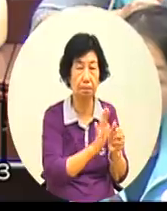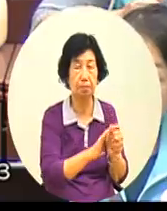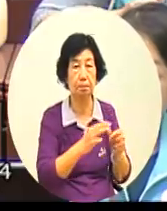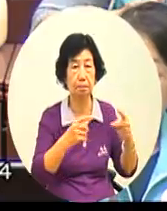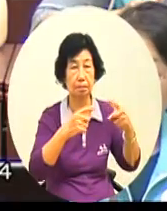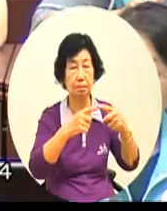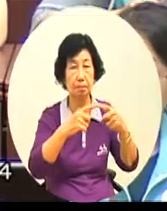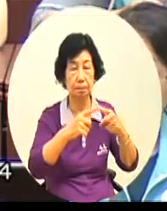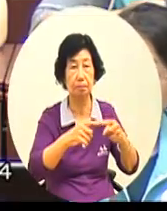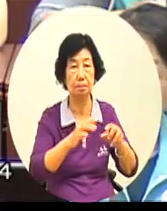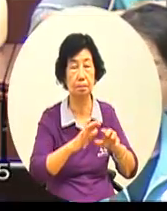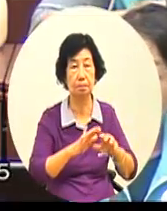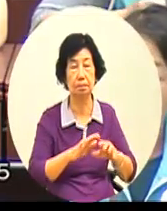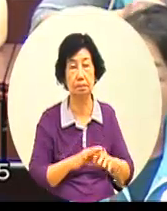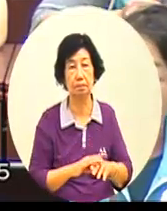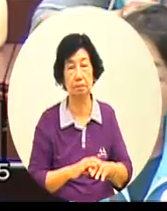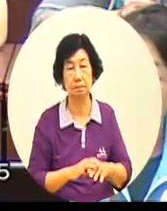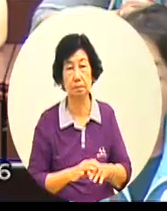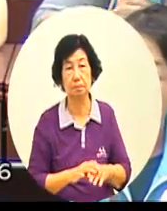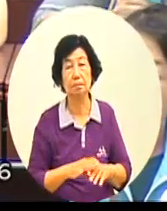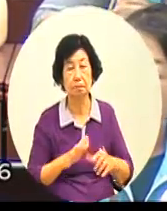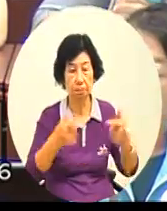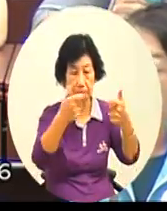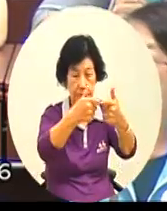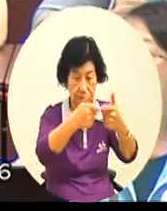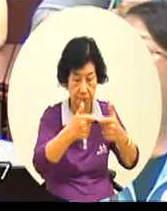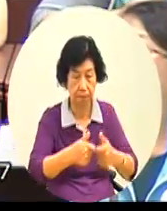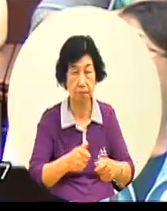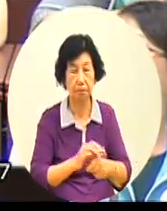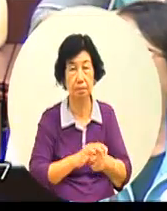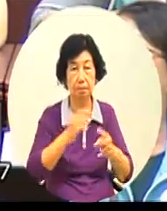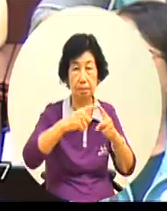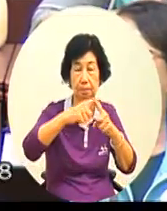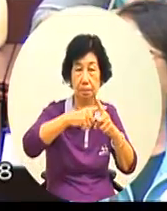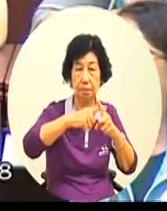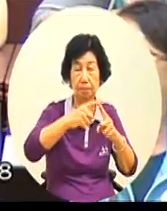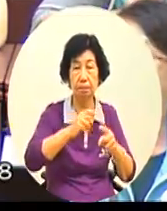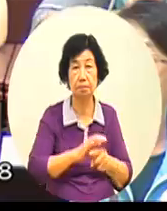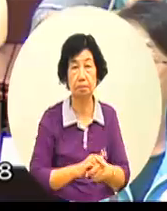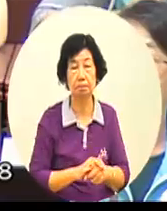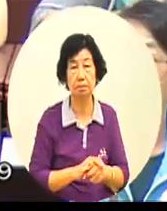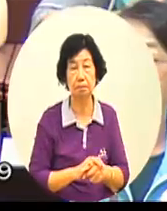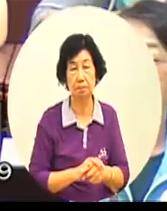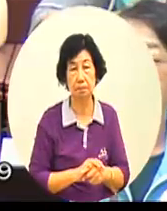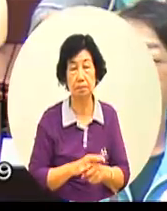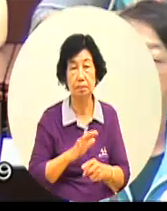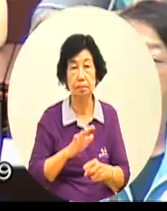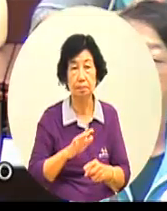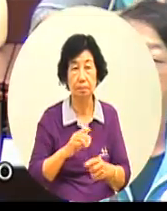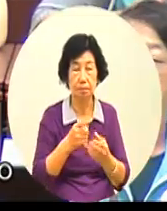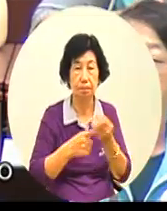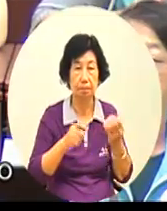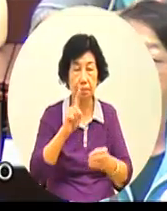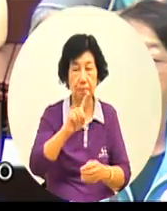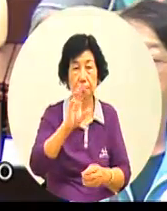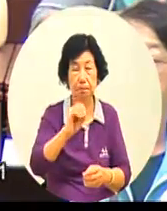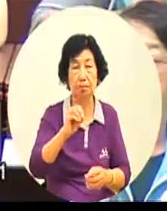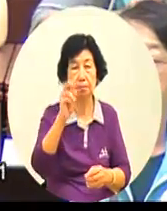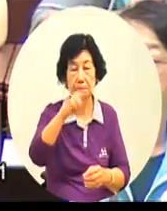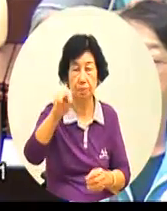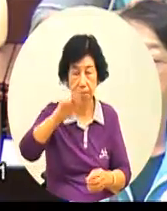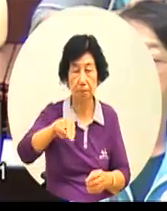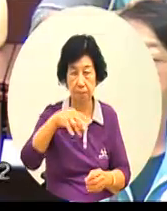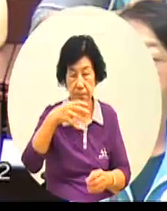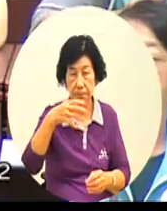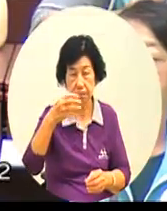线上的好，我们其实符合照顾人力资格的有 license 的大概有12400多人，那实际在线上